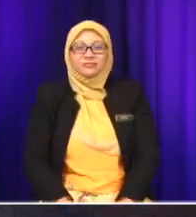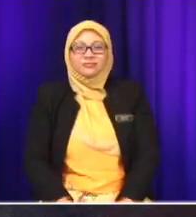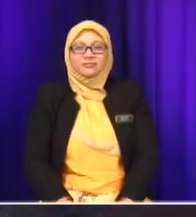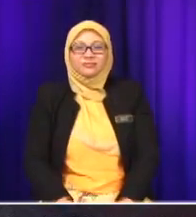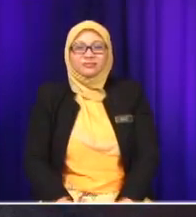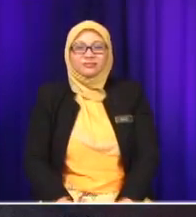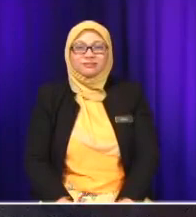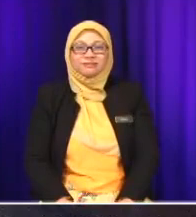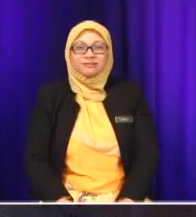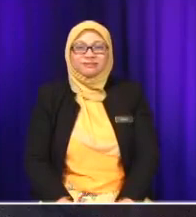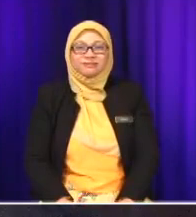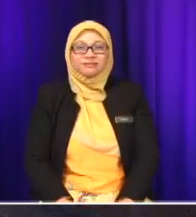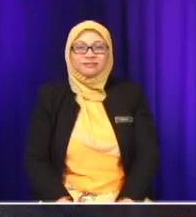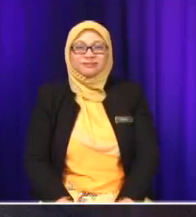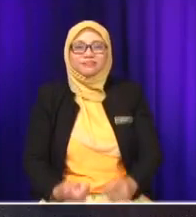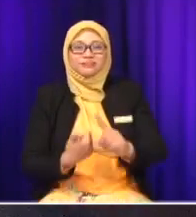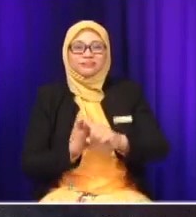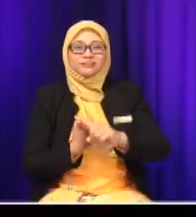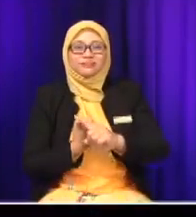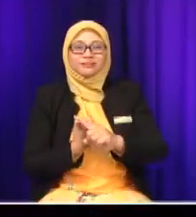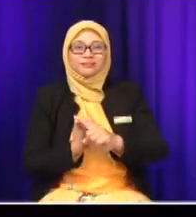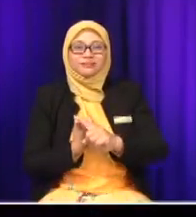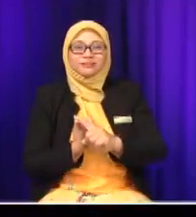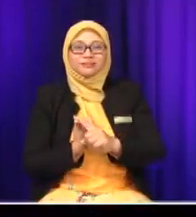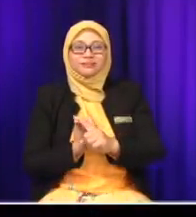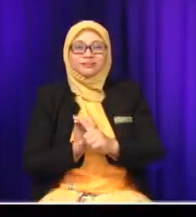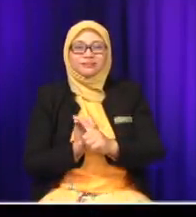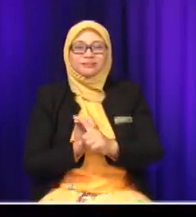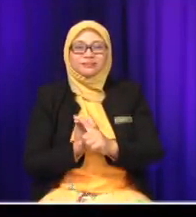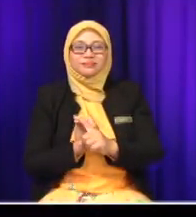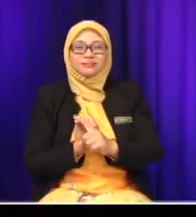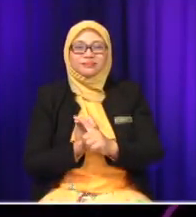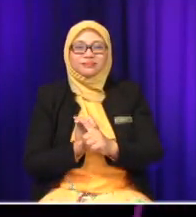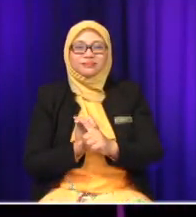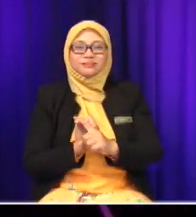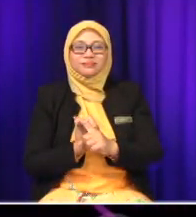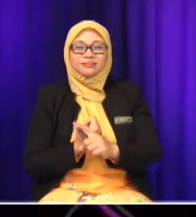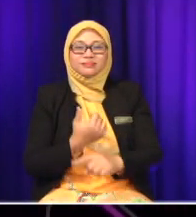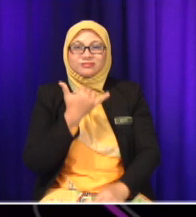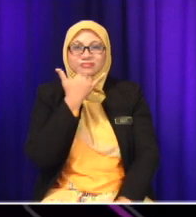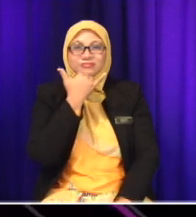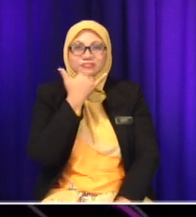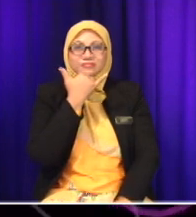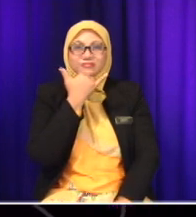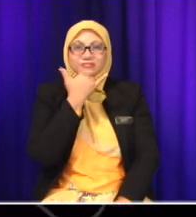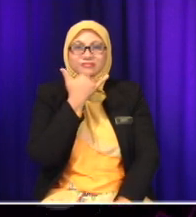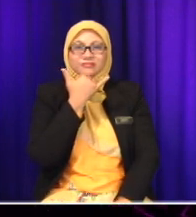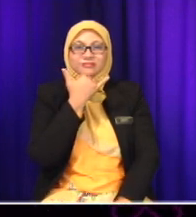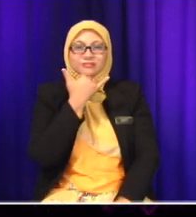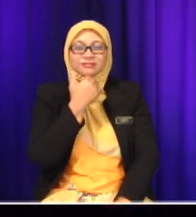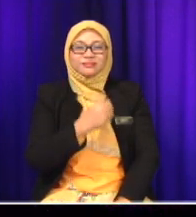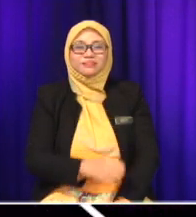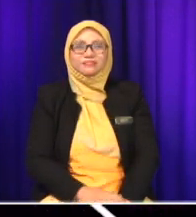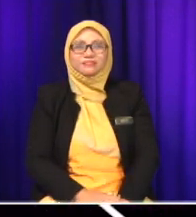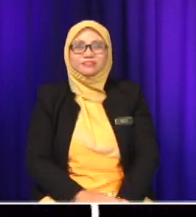okey yang pertama tu betul ke salah salah okey rajah dengan terlalu tebal okey